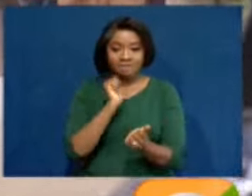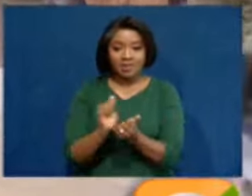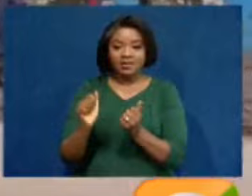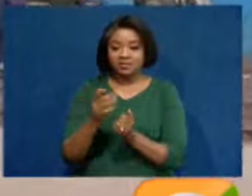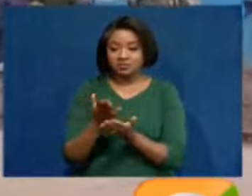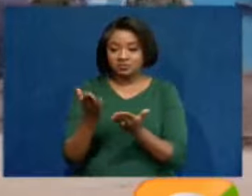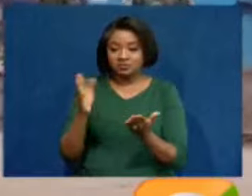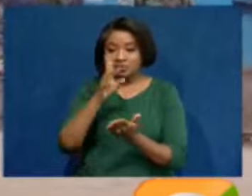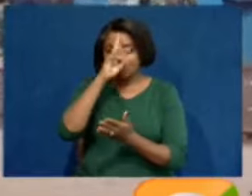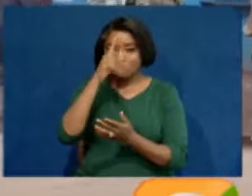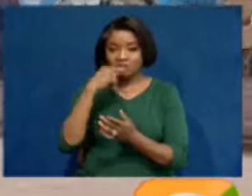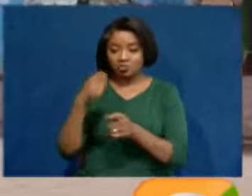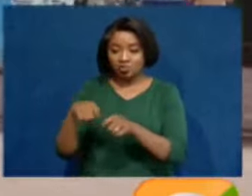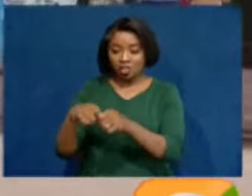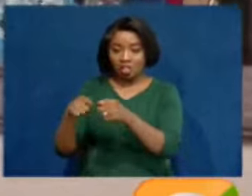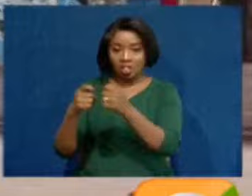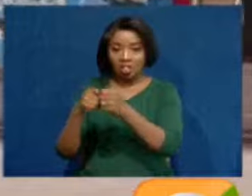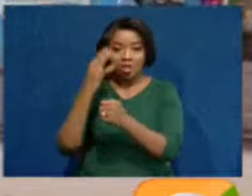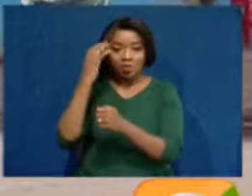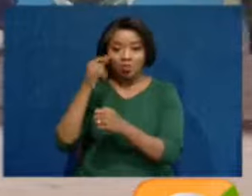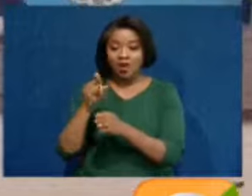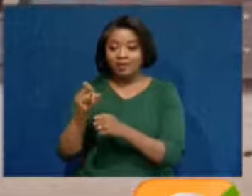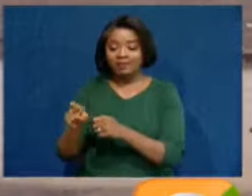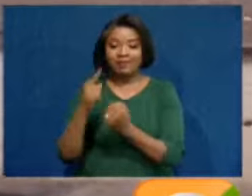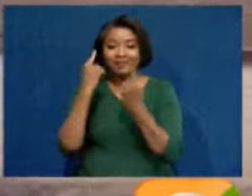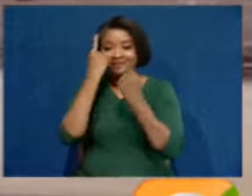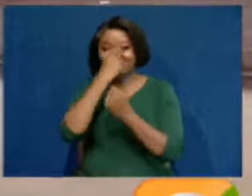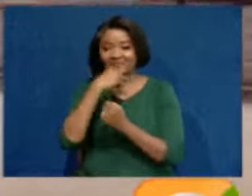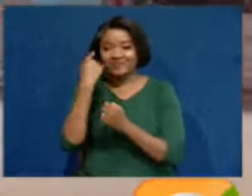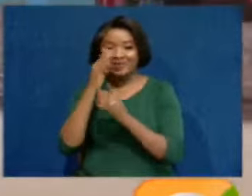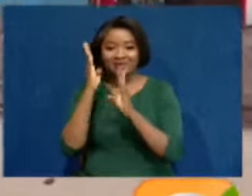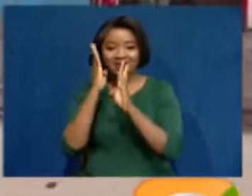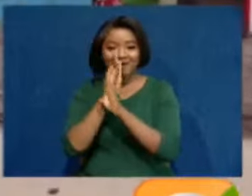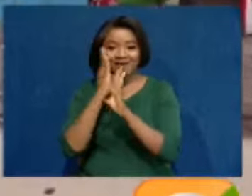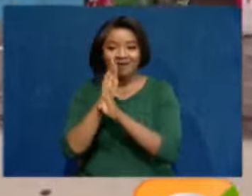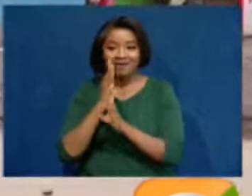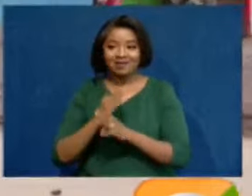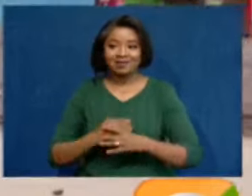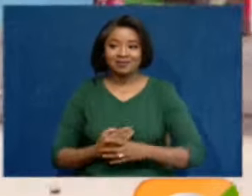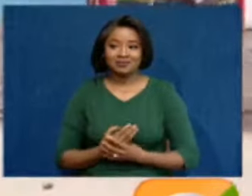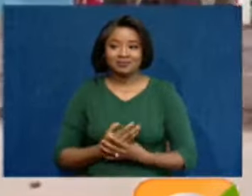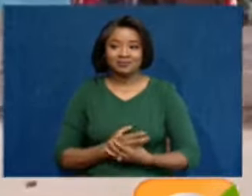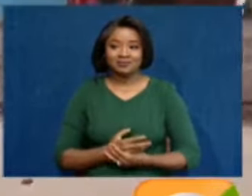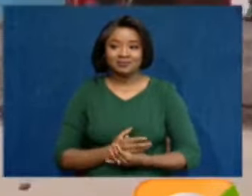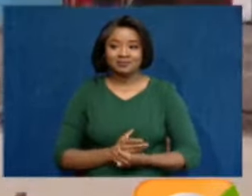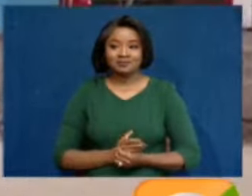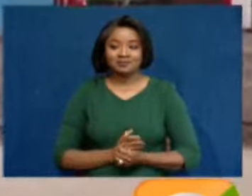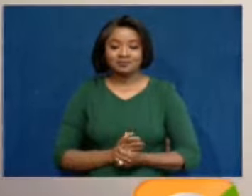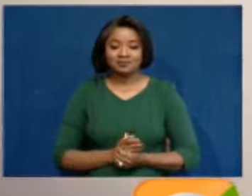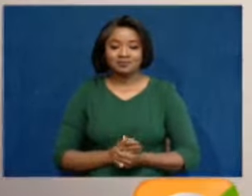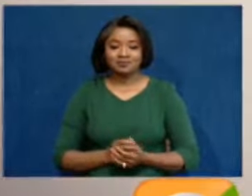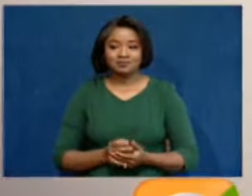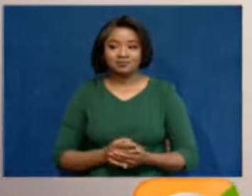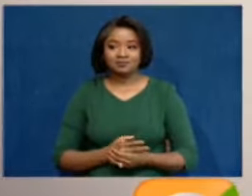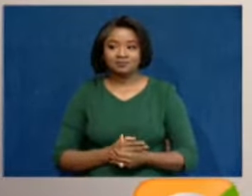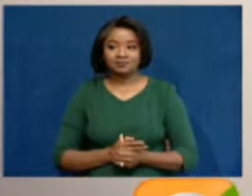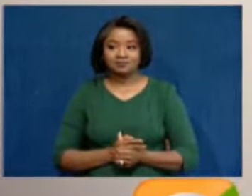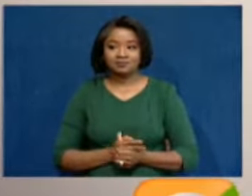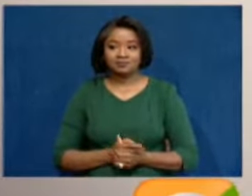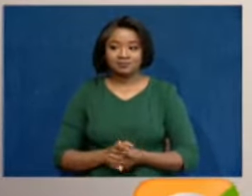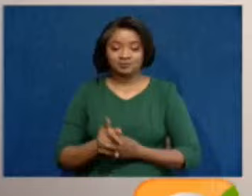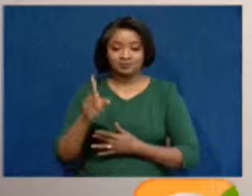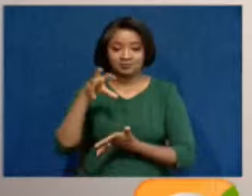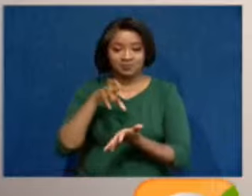hawa endapo watahusika na uvunjaji wa sheria wanapowakabili waandamanaji. Kesi hiyo